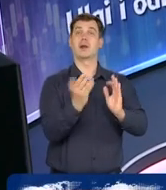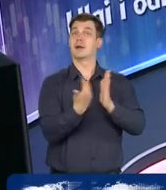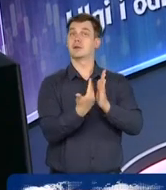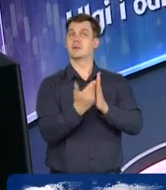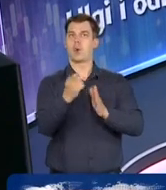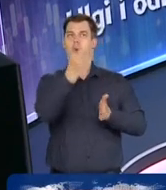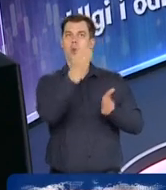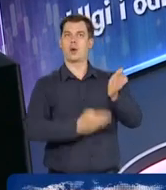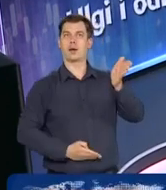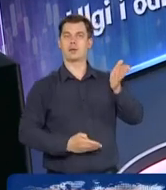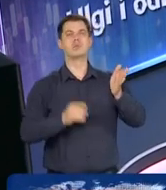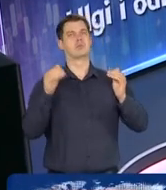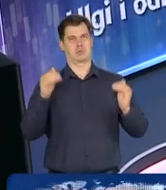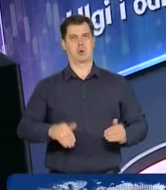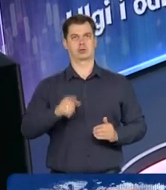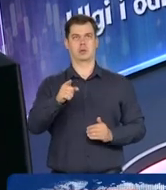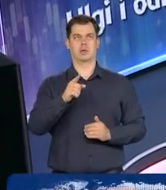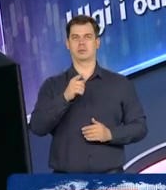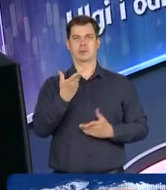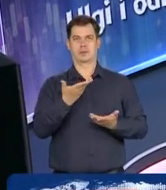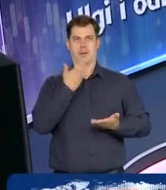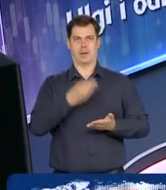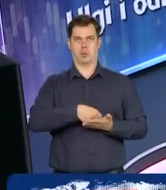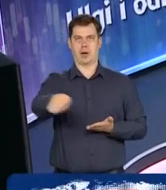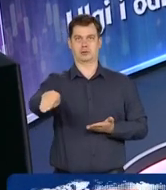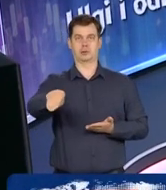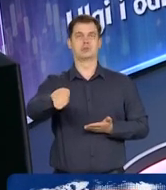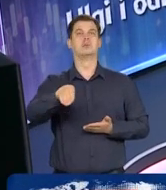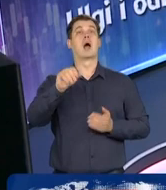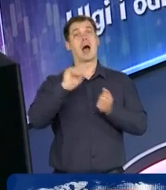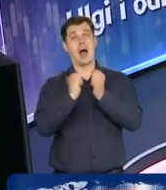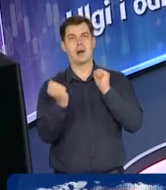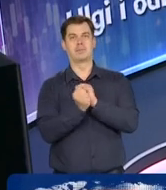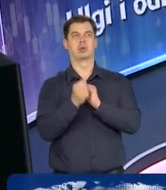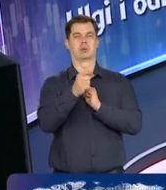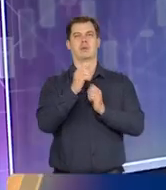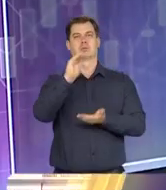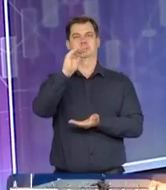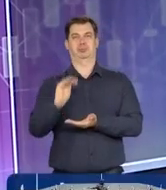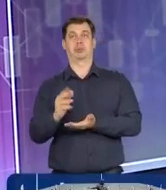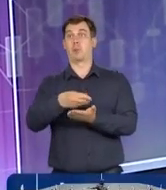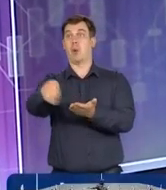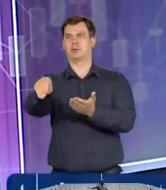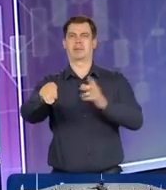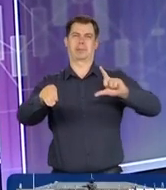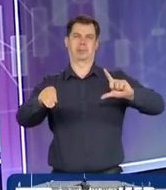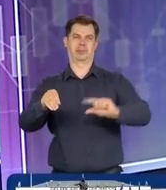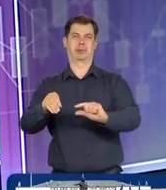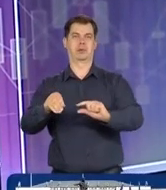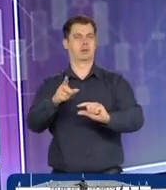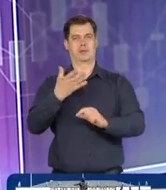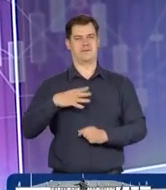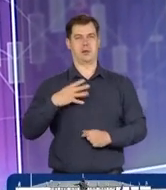ulgi po pierwsze mogą spowodować to że państwo nic nie mają do zapłaty albo państwu mocno tą kwotę zmniejszyć więc tutaj nie warto czekać